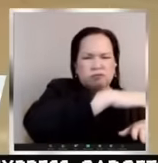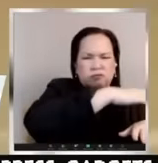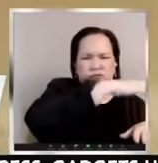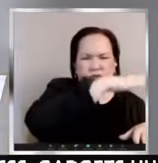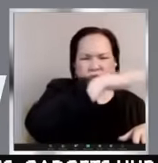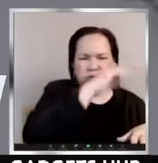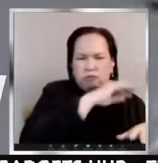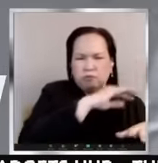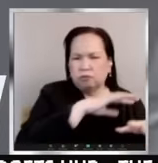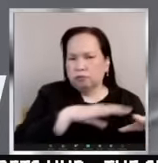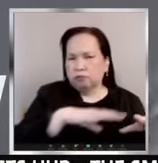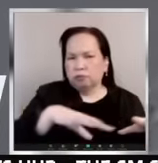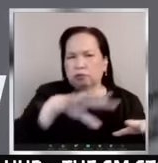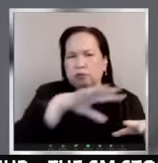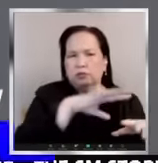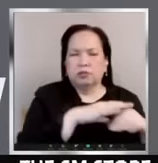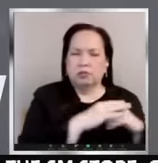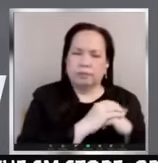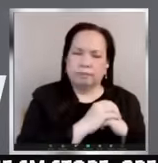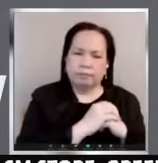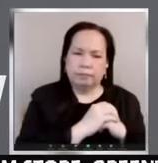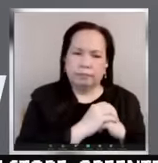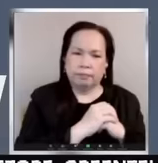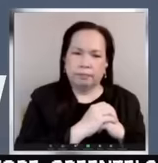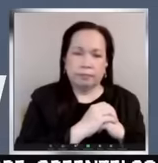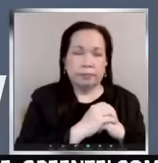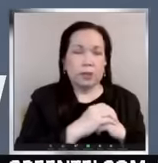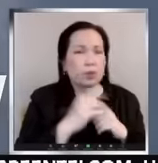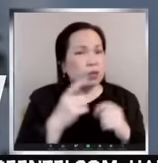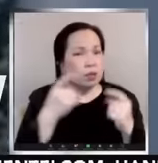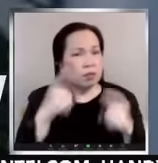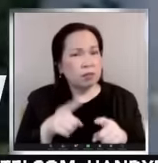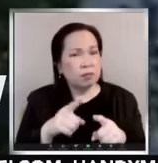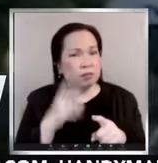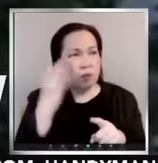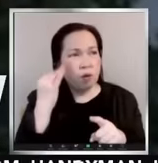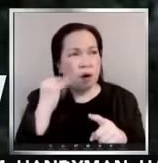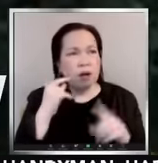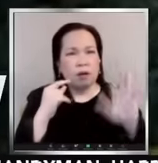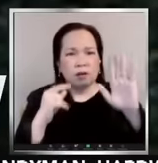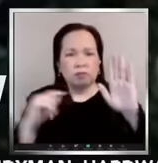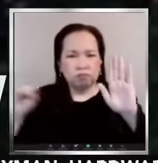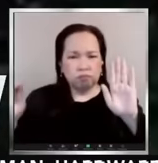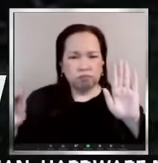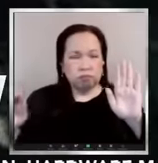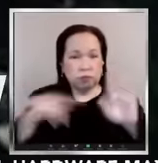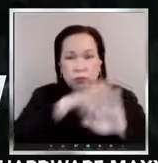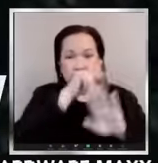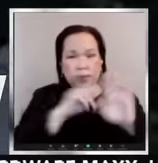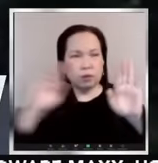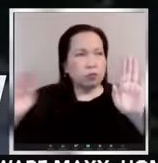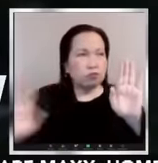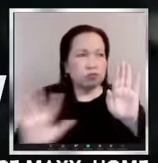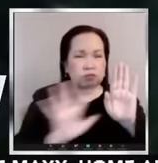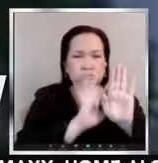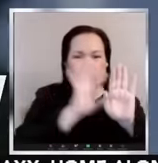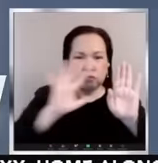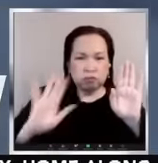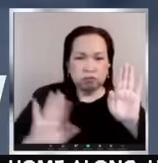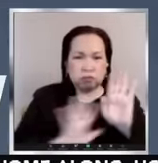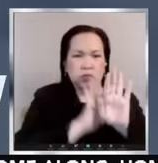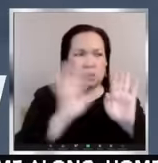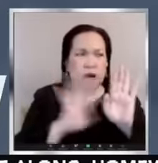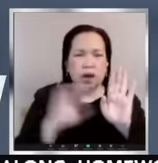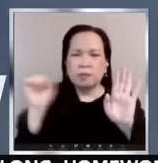localized flooding. Ang dahilan niyan, shear line, kung saan nagtatagpo at naghahalo ang malamig at mainit na hangin.